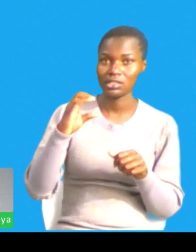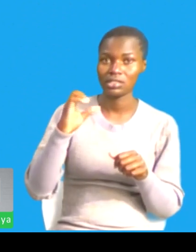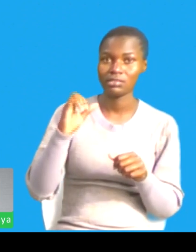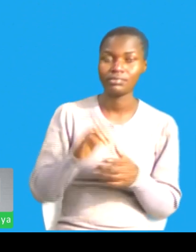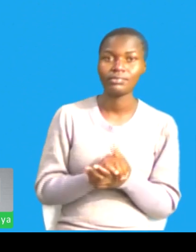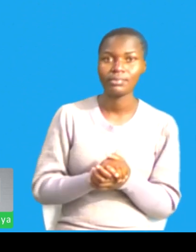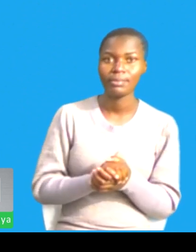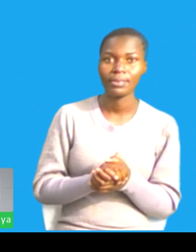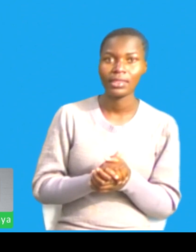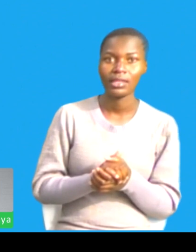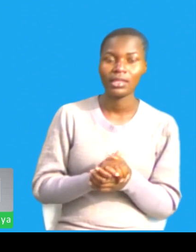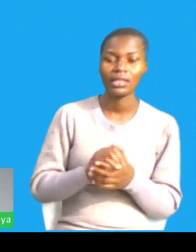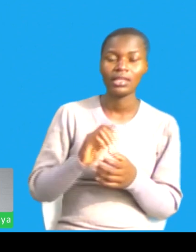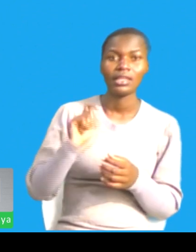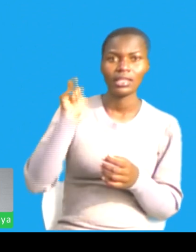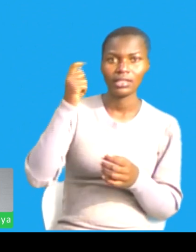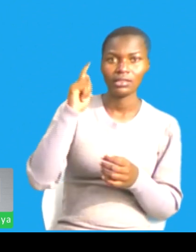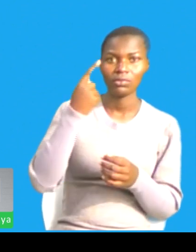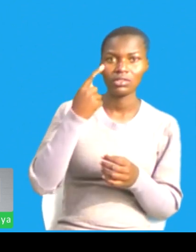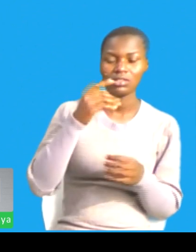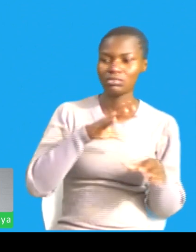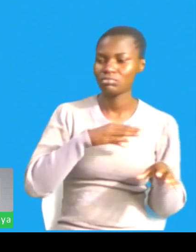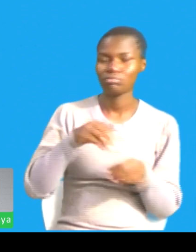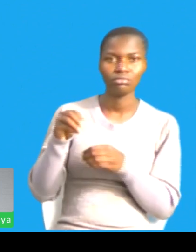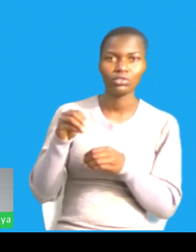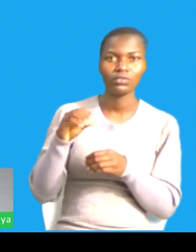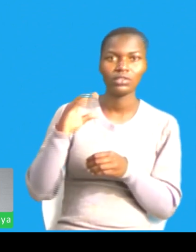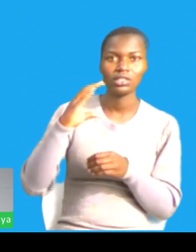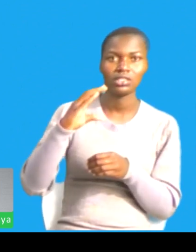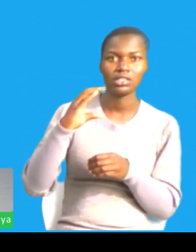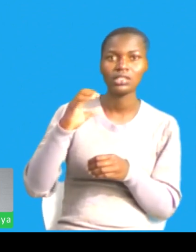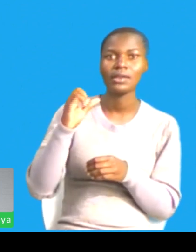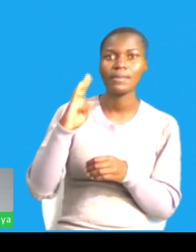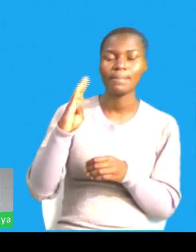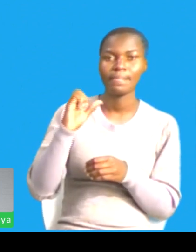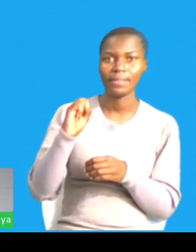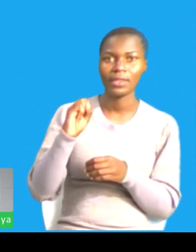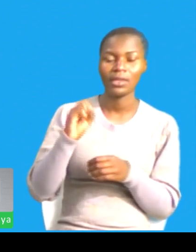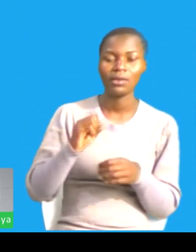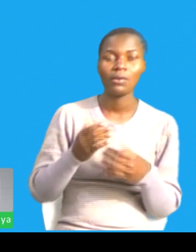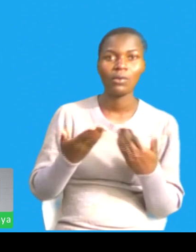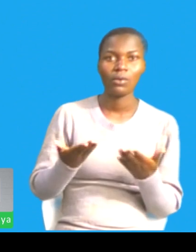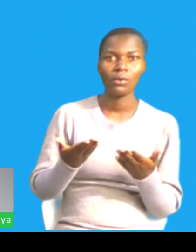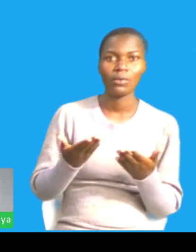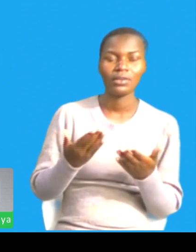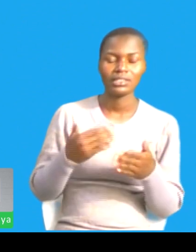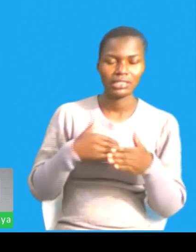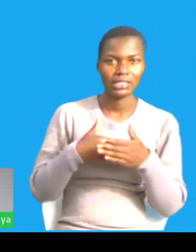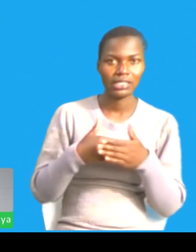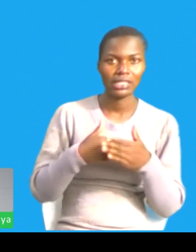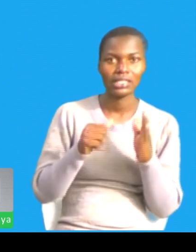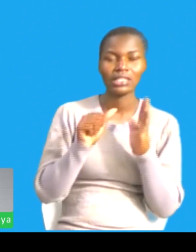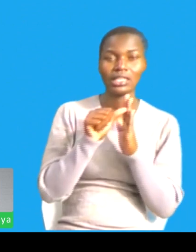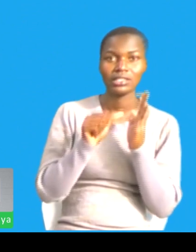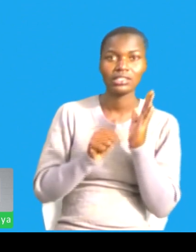abolish CBC? Is it that people have not embraced it? Is it anywhere near the agendas of Azimio as they are running